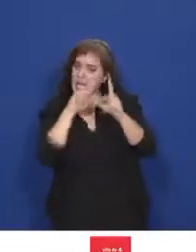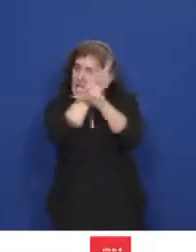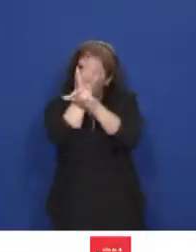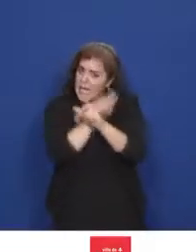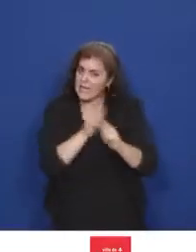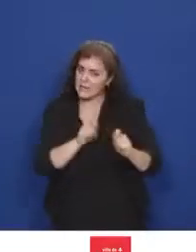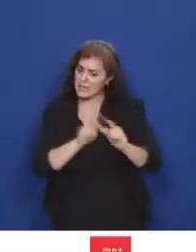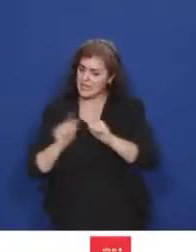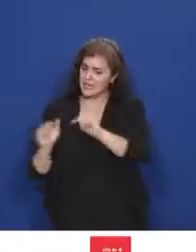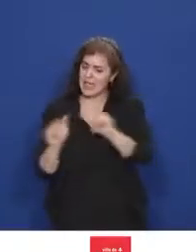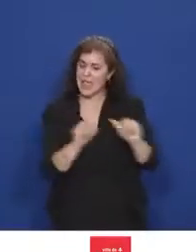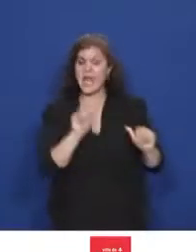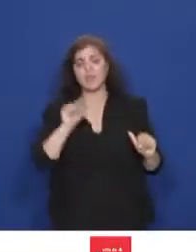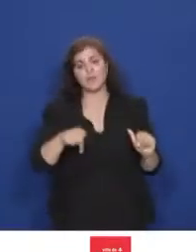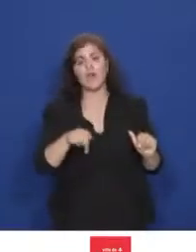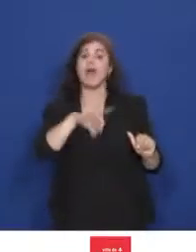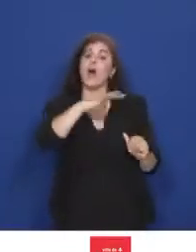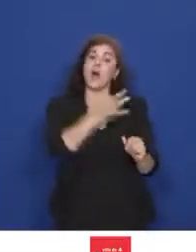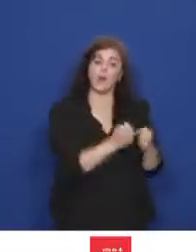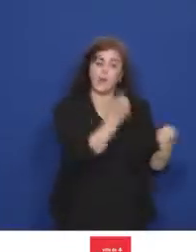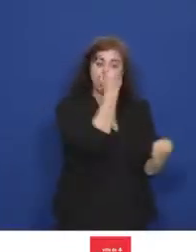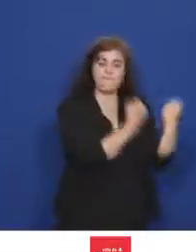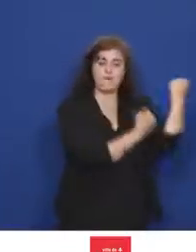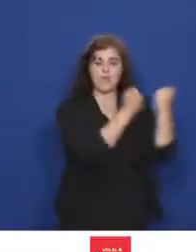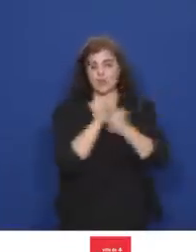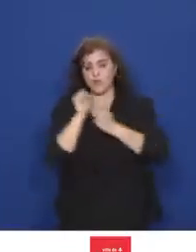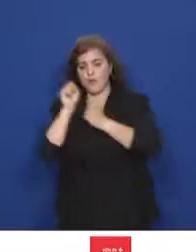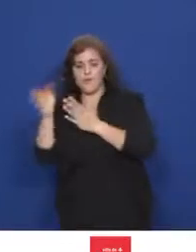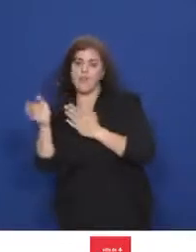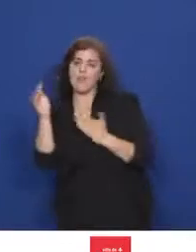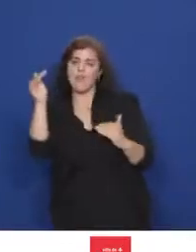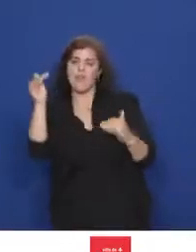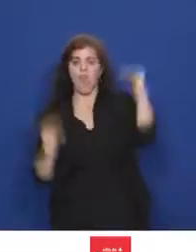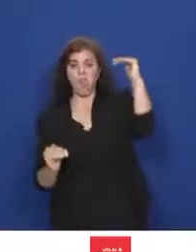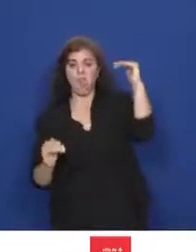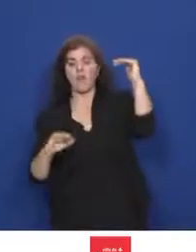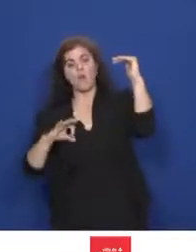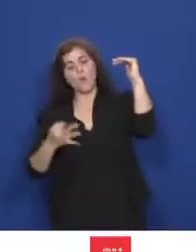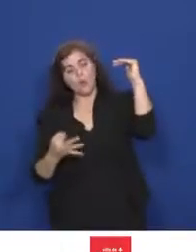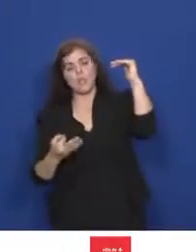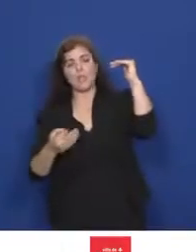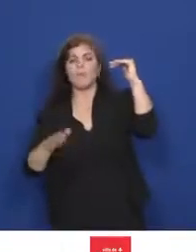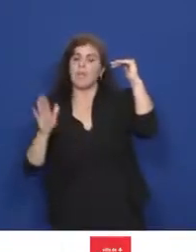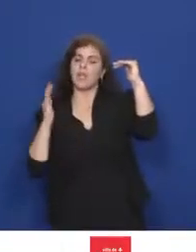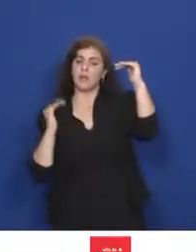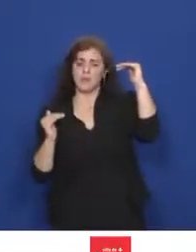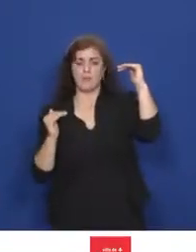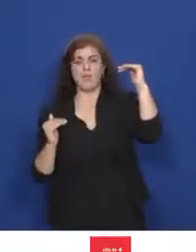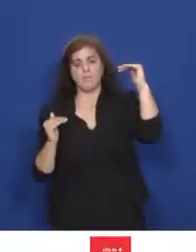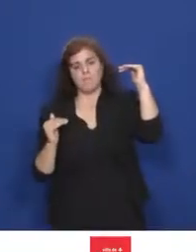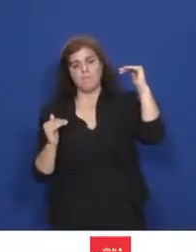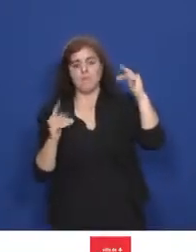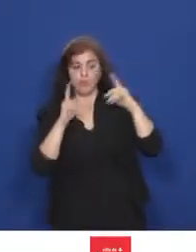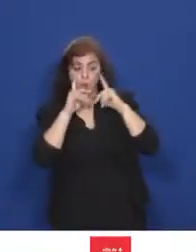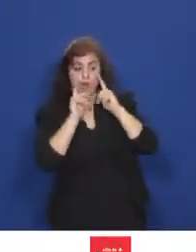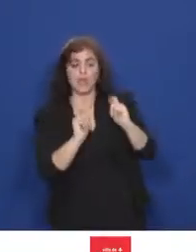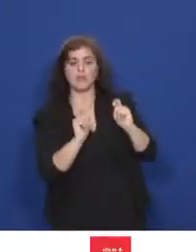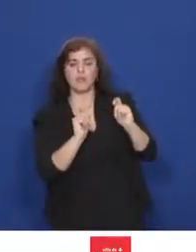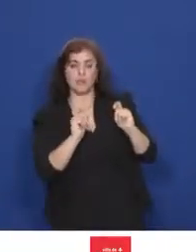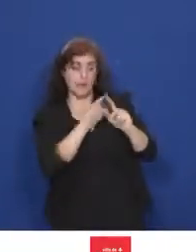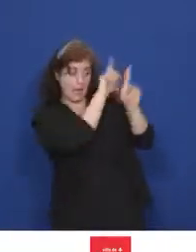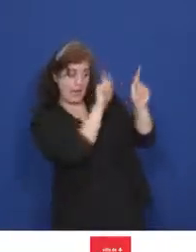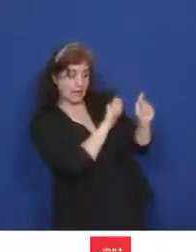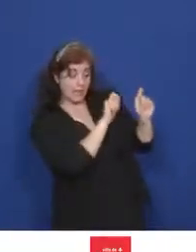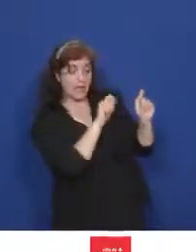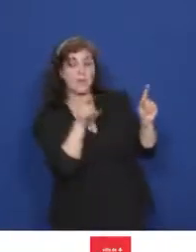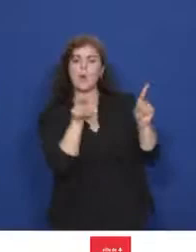est inégal entre le véhicule et le vélo, j'entends bien, mais je pense qu'il est essentiel aussi qu'on prenne en compte à la fois le respect par chacun, quel que